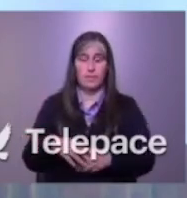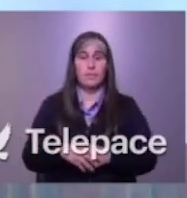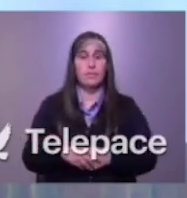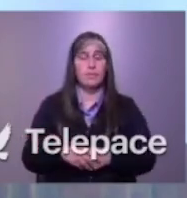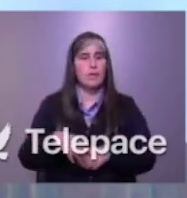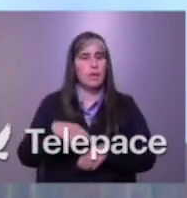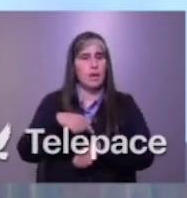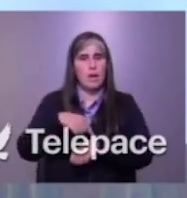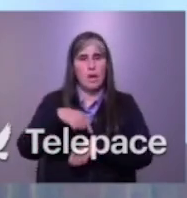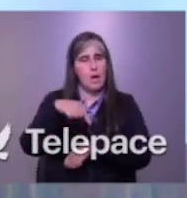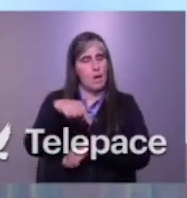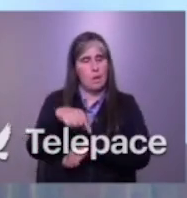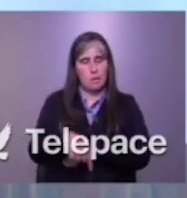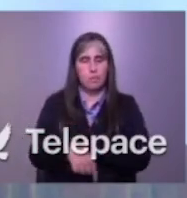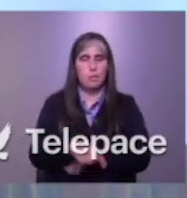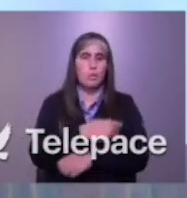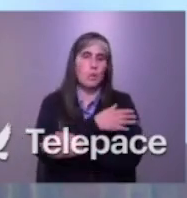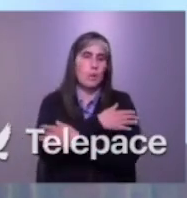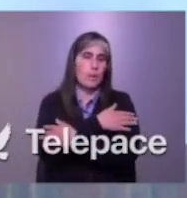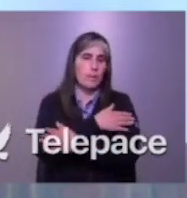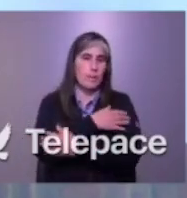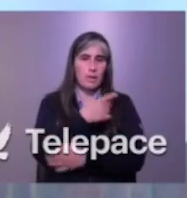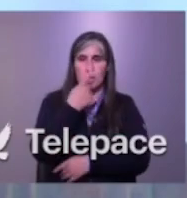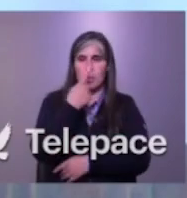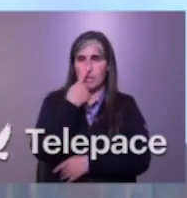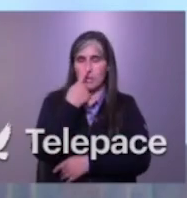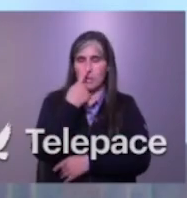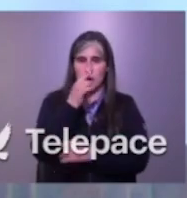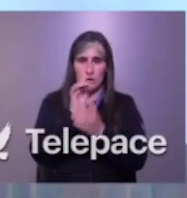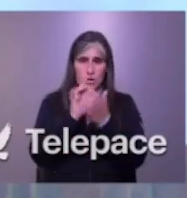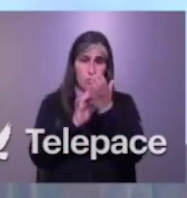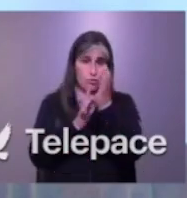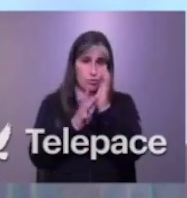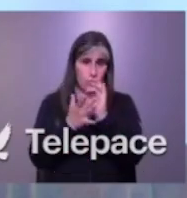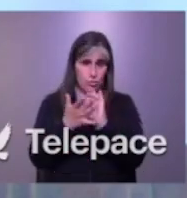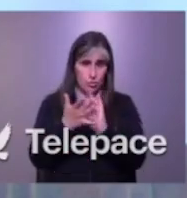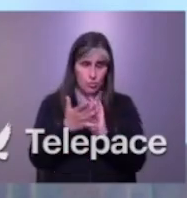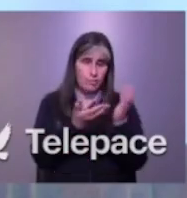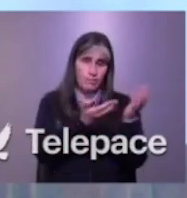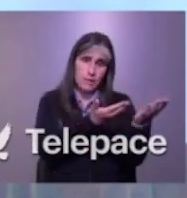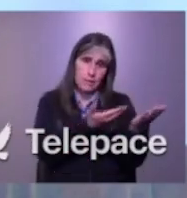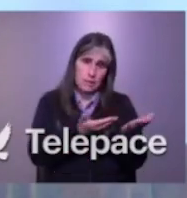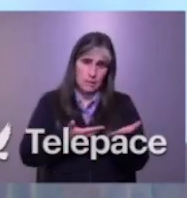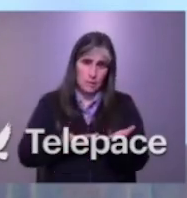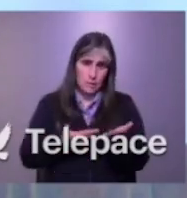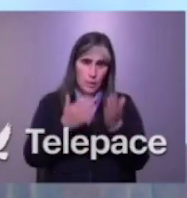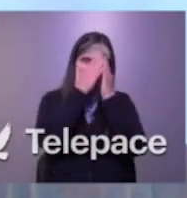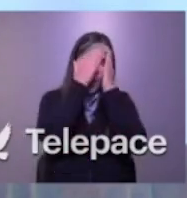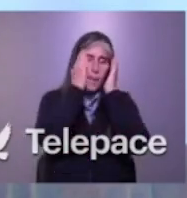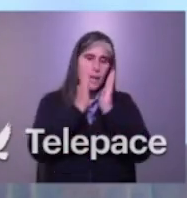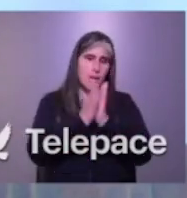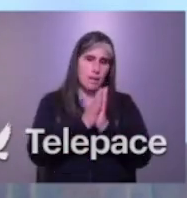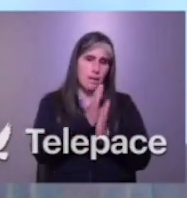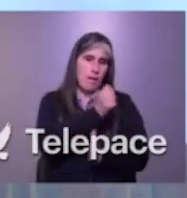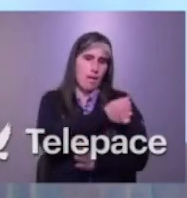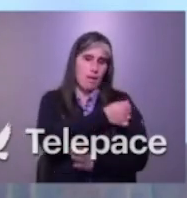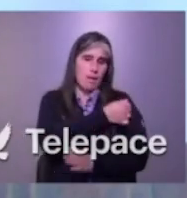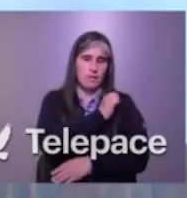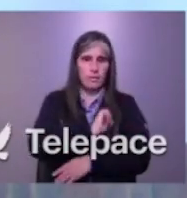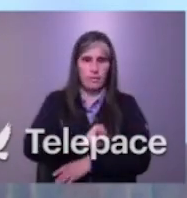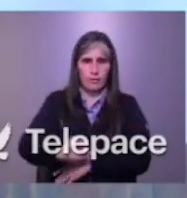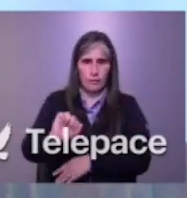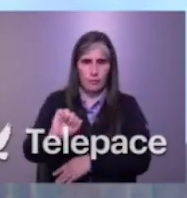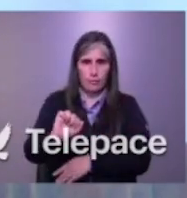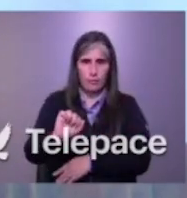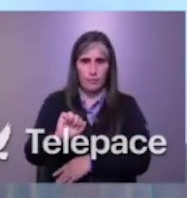And from that hour, the disciple took her into his